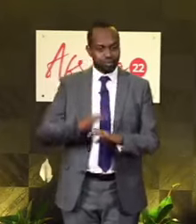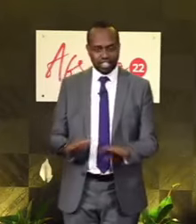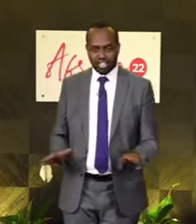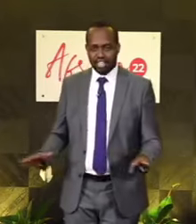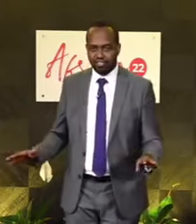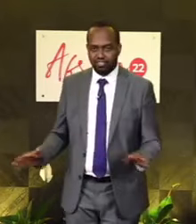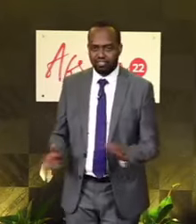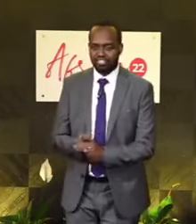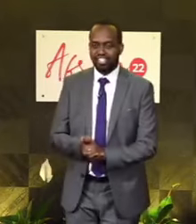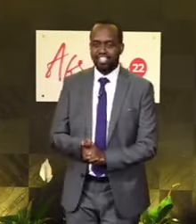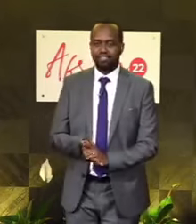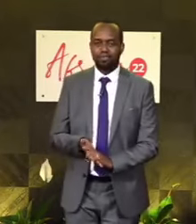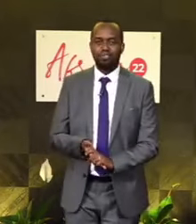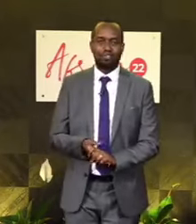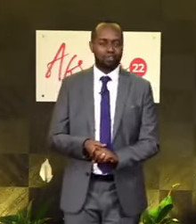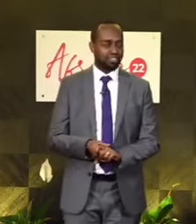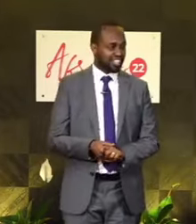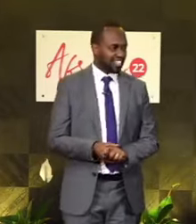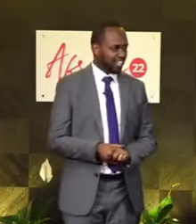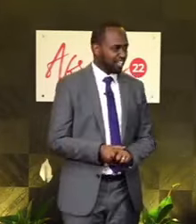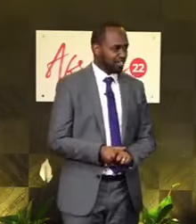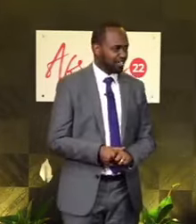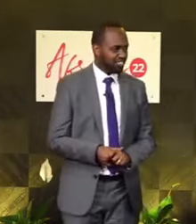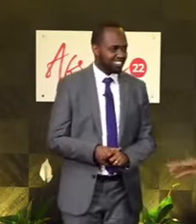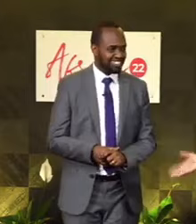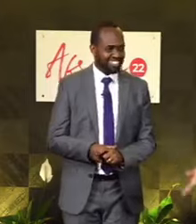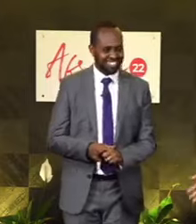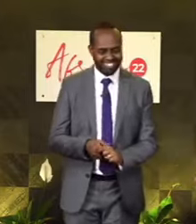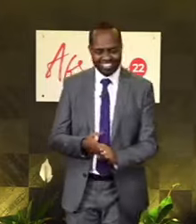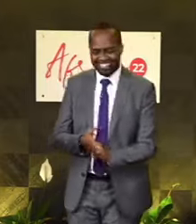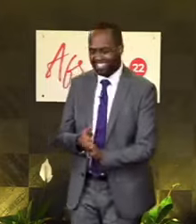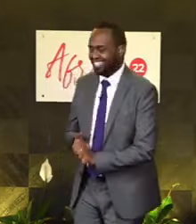ngo duce ingando. Turumva twakwirarira hano.